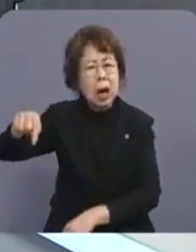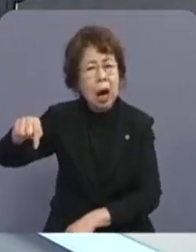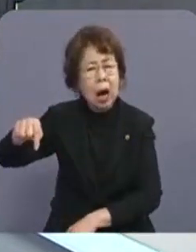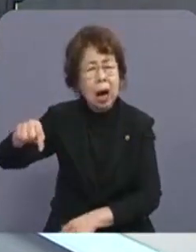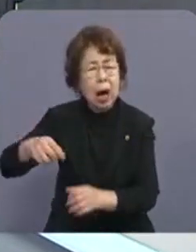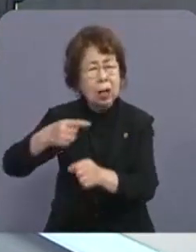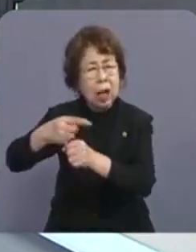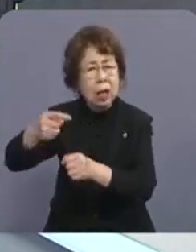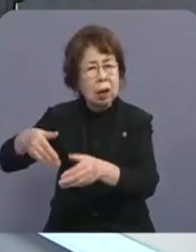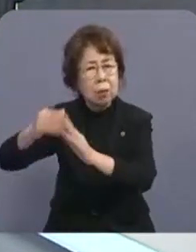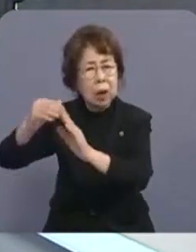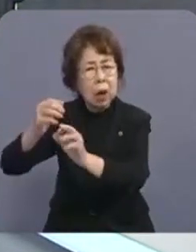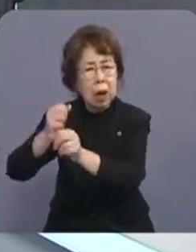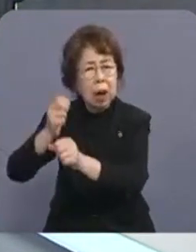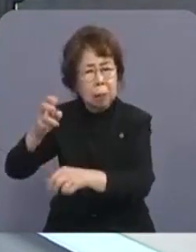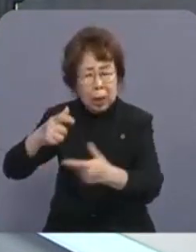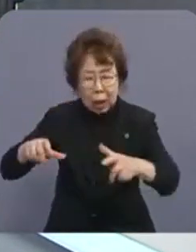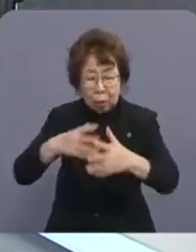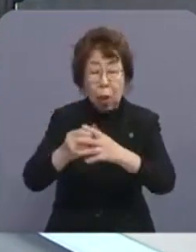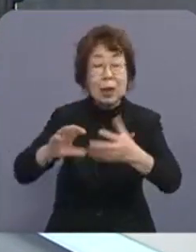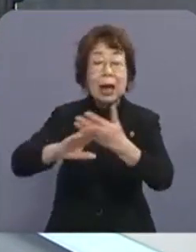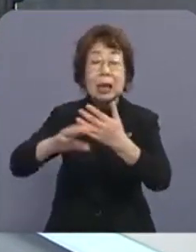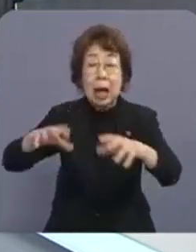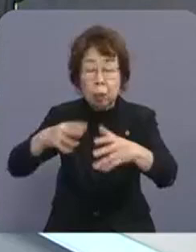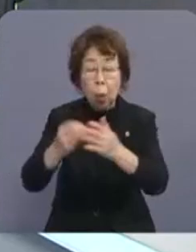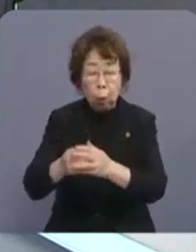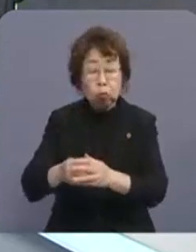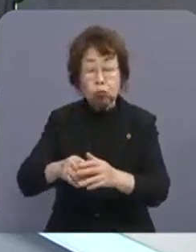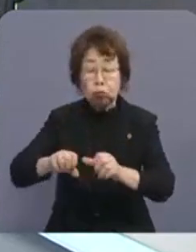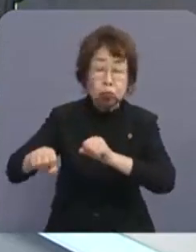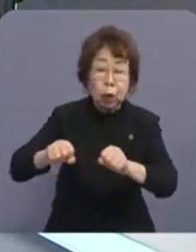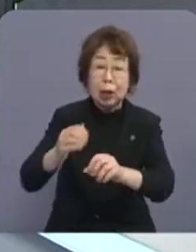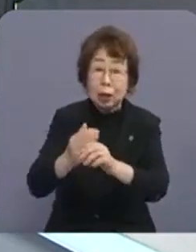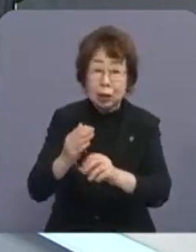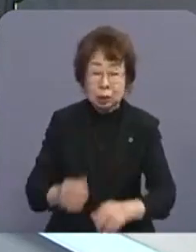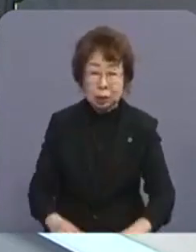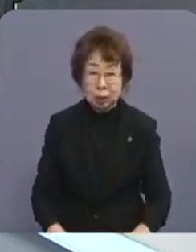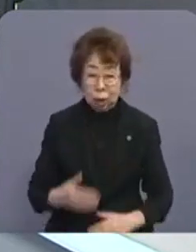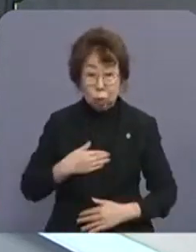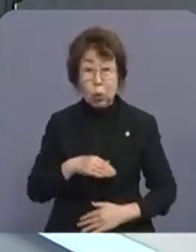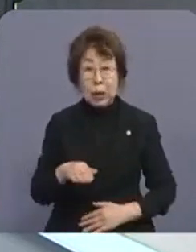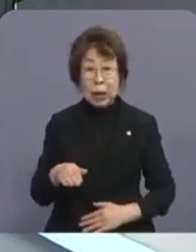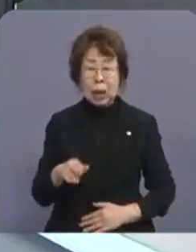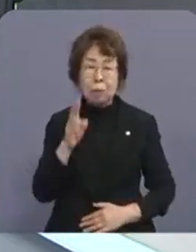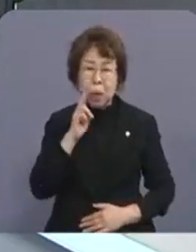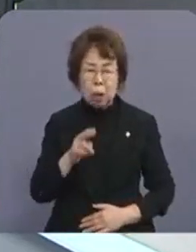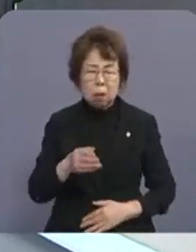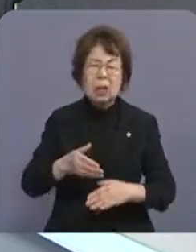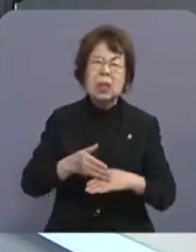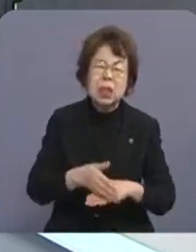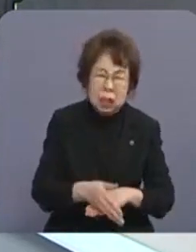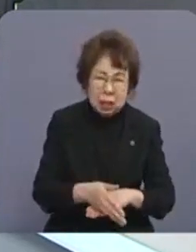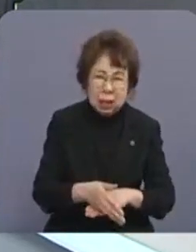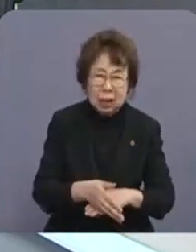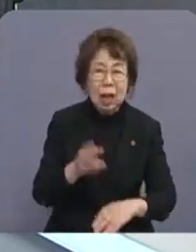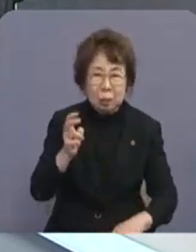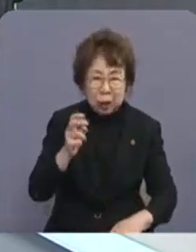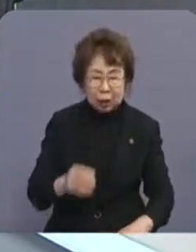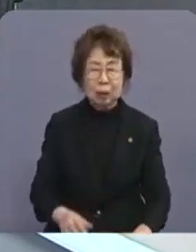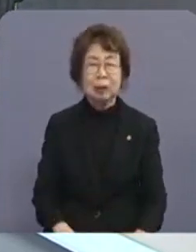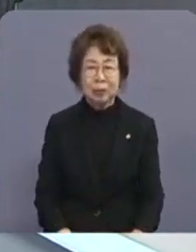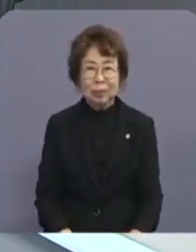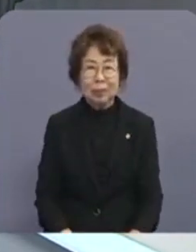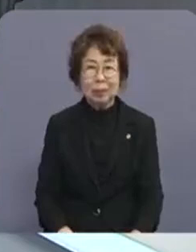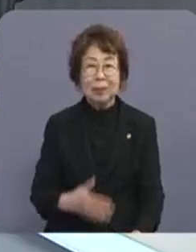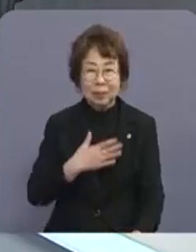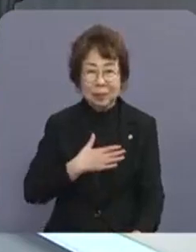내년에 이제 개시를 하죠 여러 세계적인 국가들도 다 부지 확보에 나섰는데 저희가 상당히 더디고 느리다는 생각이 드네요 예요